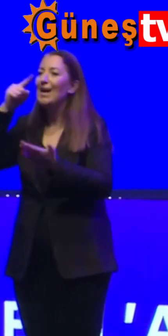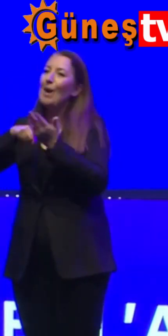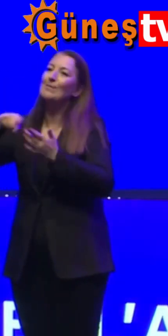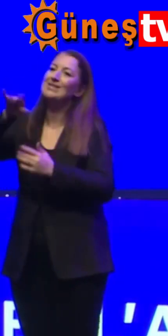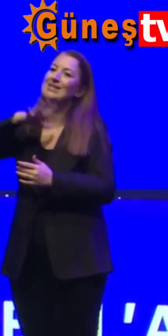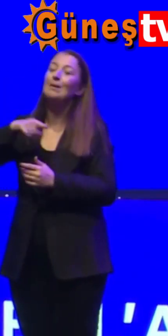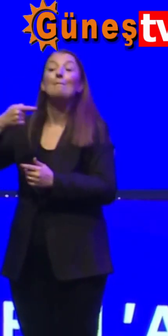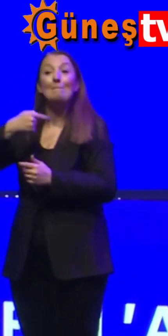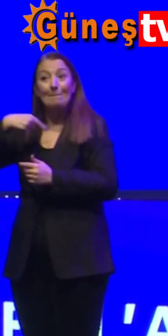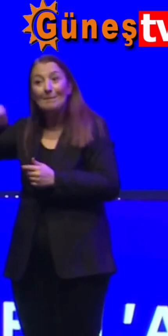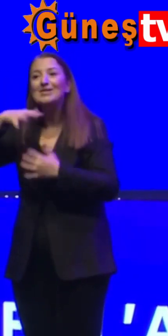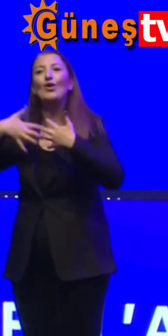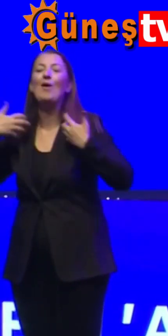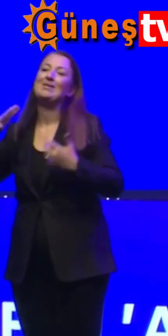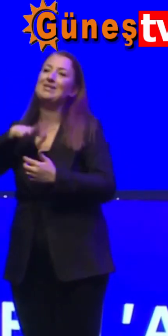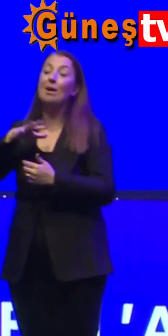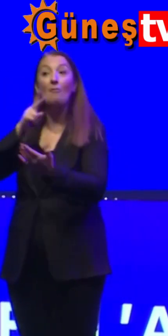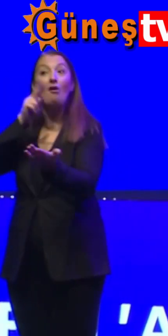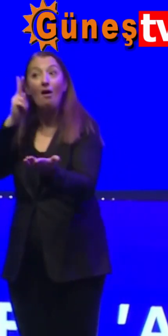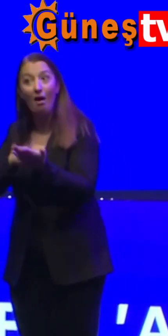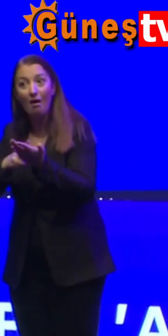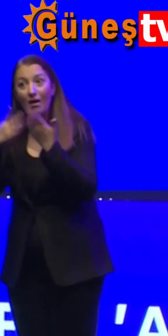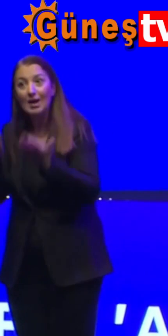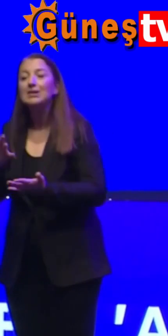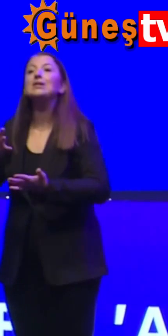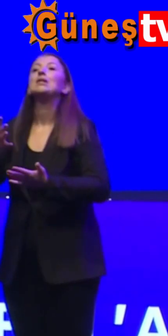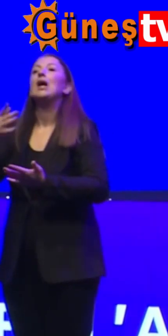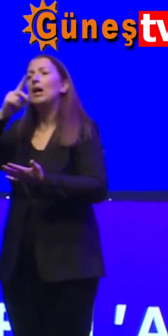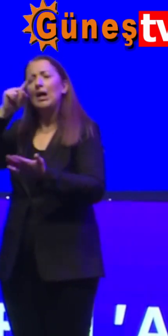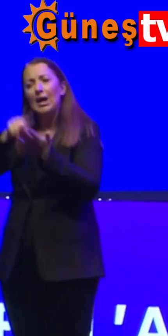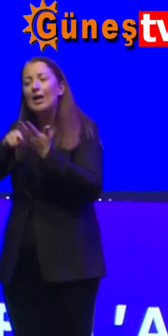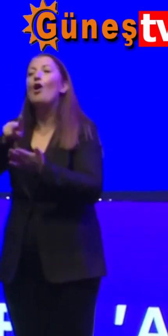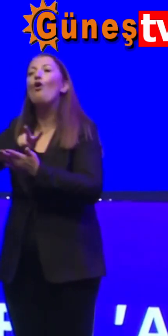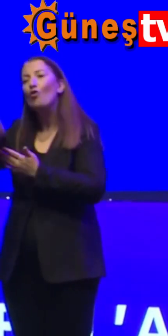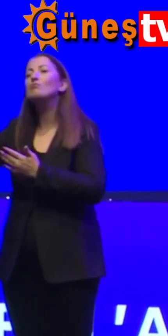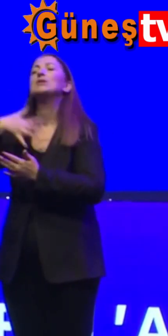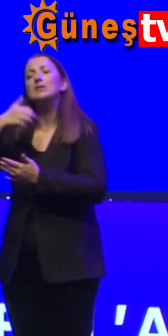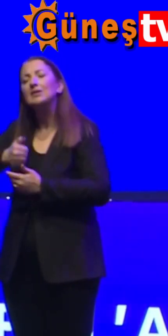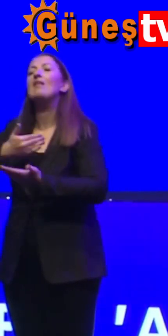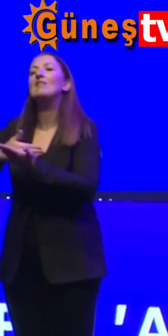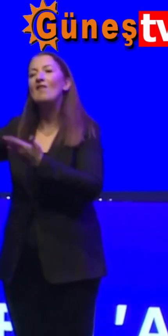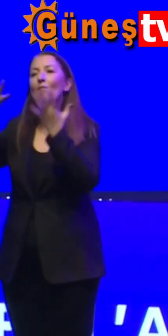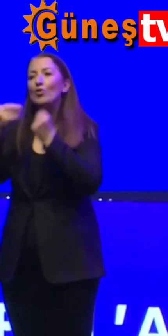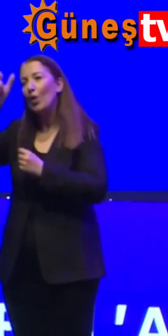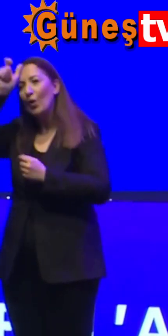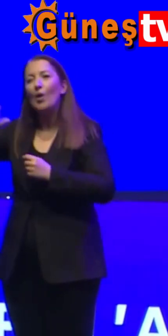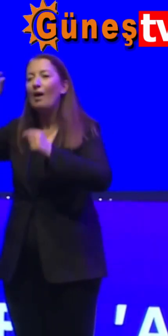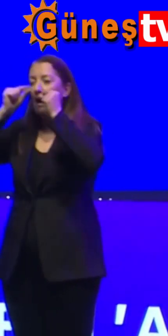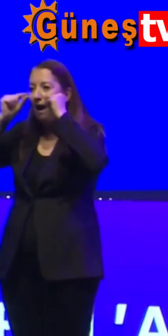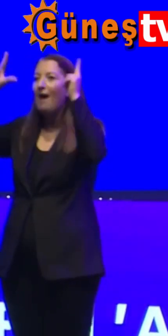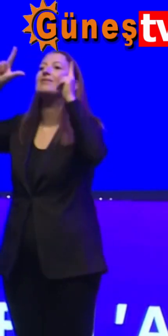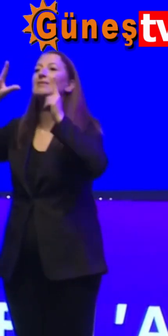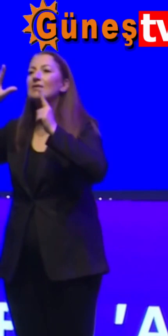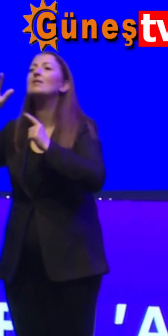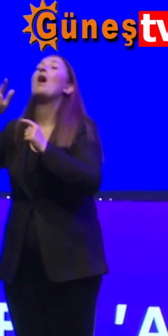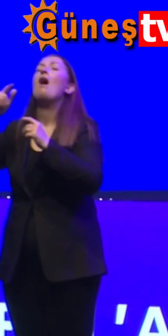isterim bize güvenmeni isterim kararlılıkla azimle yolumuza devam edeceğiz Türkiye'yi aydınlığa